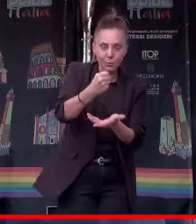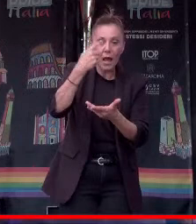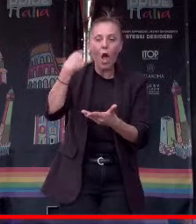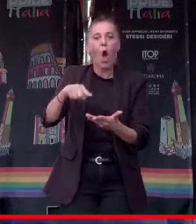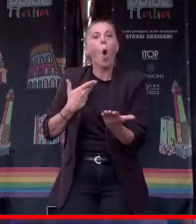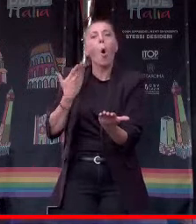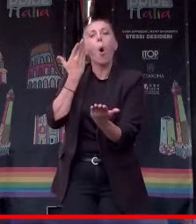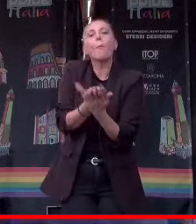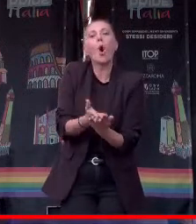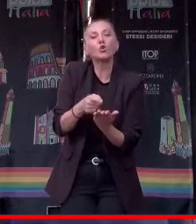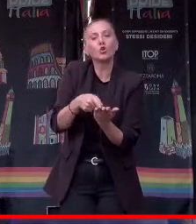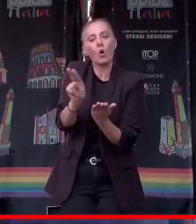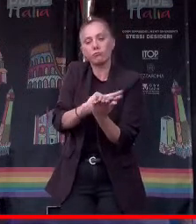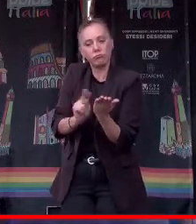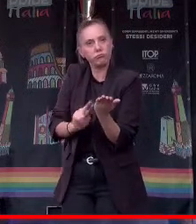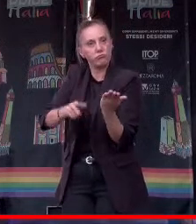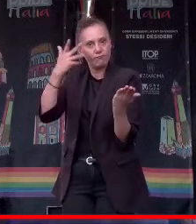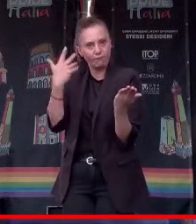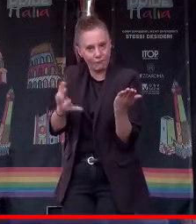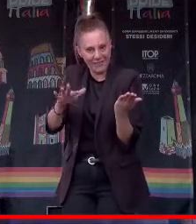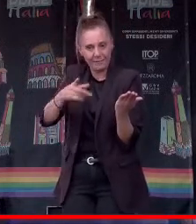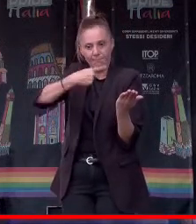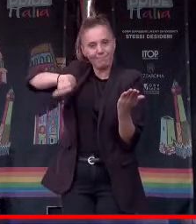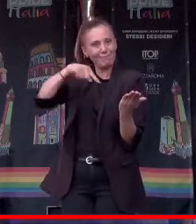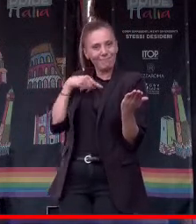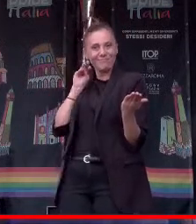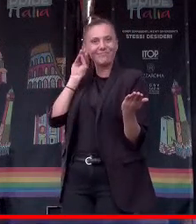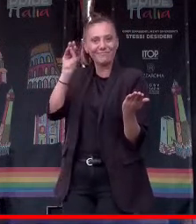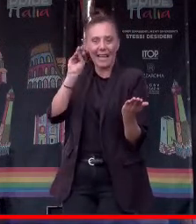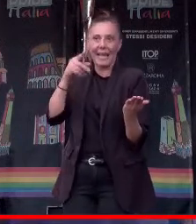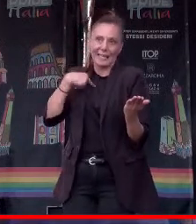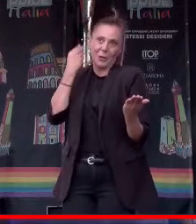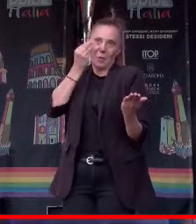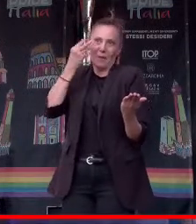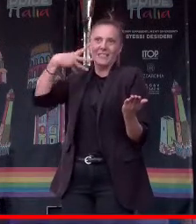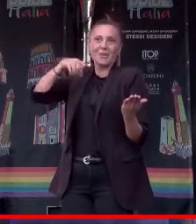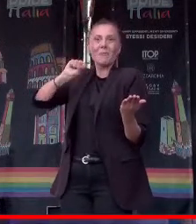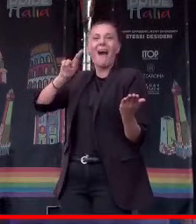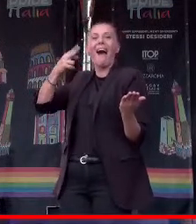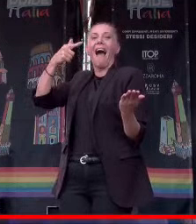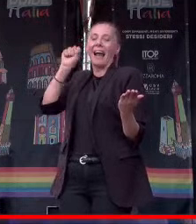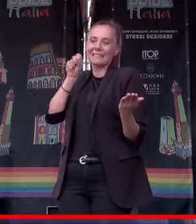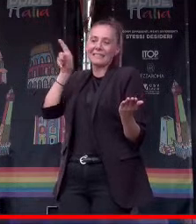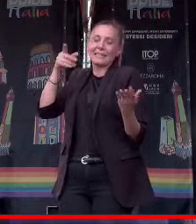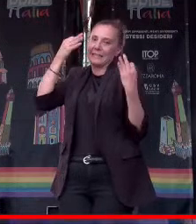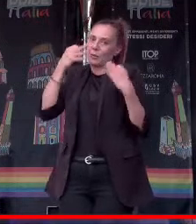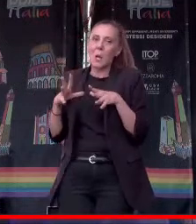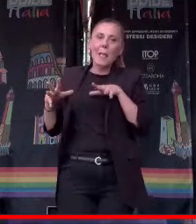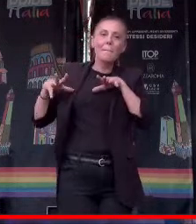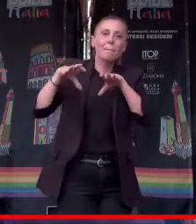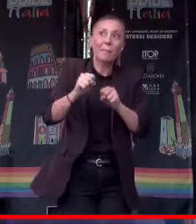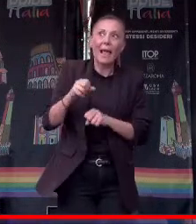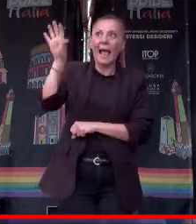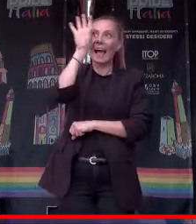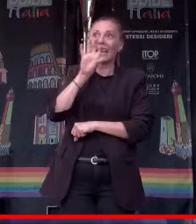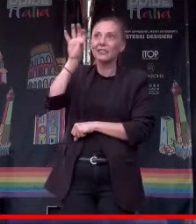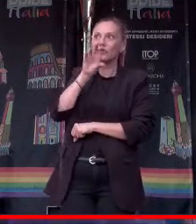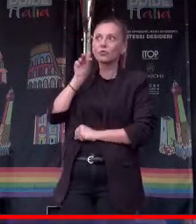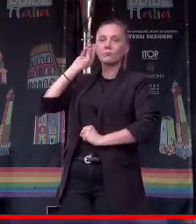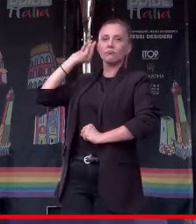scritto chiediamo, e dopo chiederò, penso che Marta si prenderà un impegno in tal senso, alla Regione